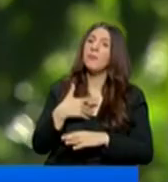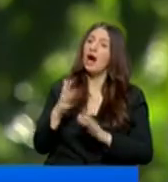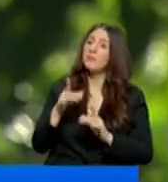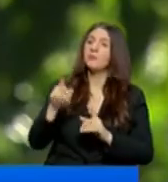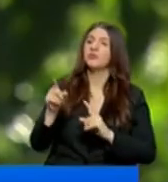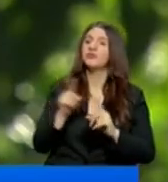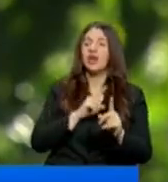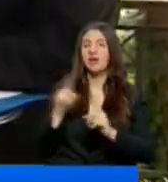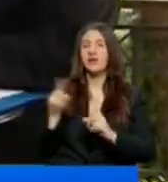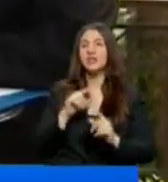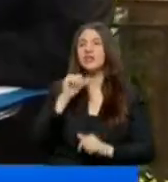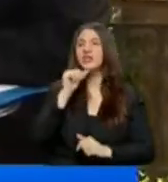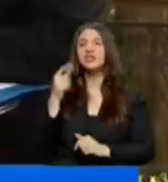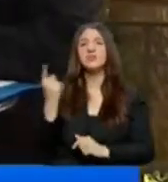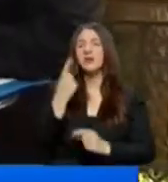bu davanın